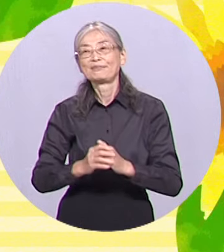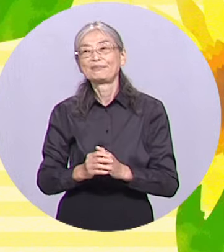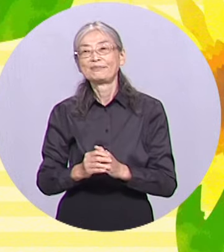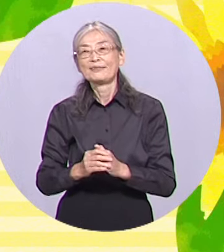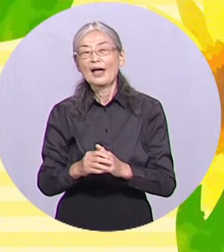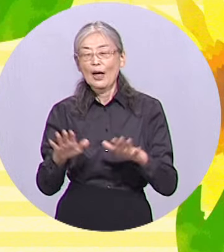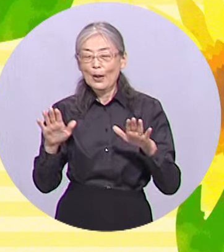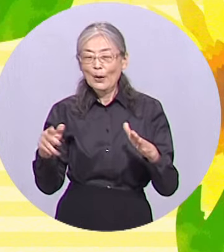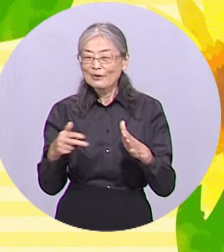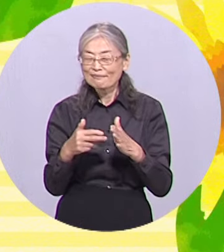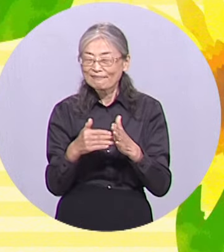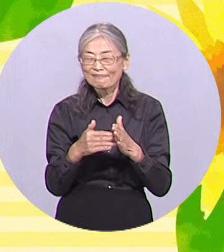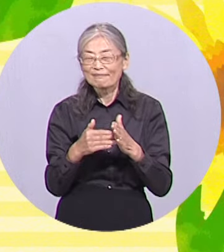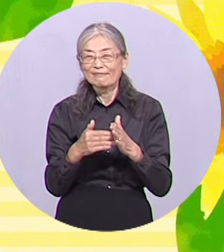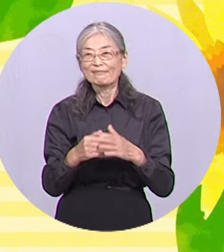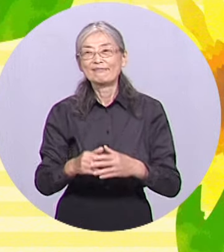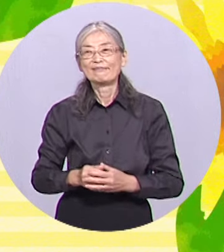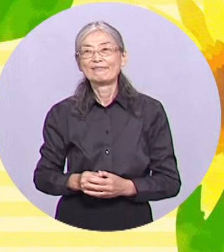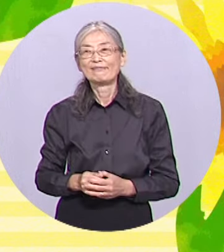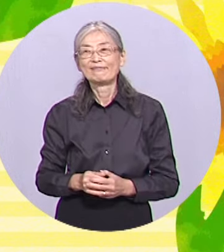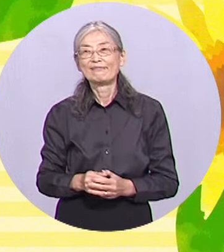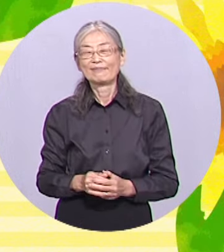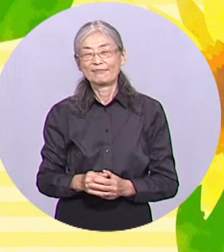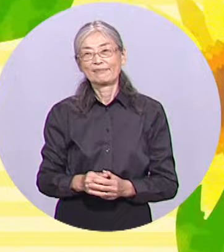上、今週のインフォメーションでした。